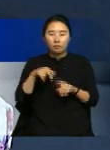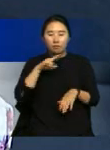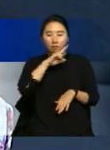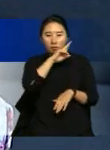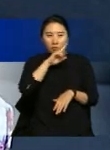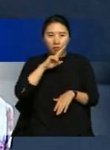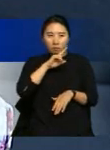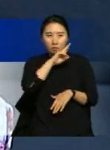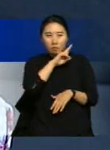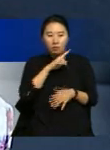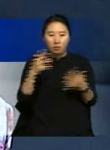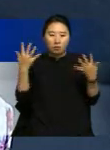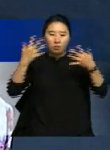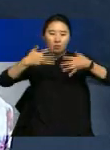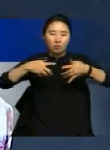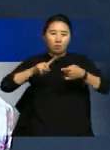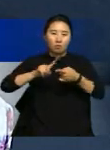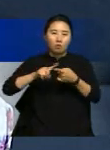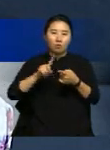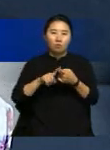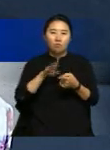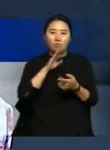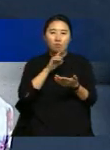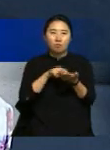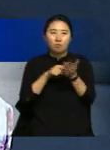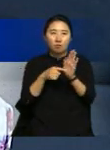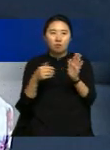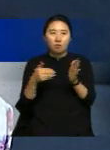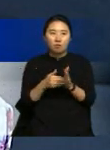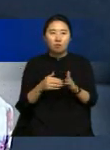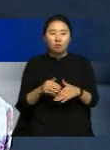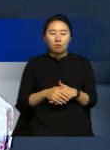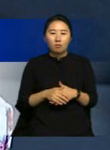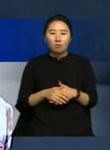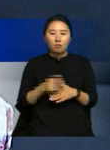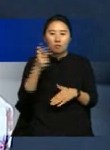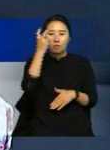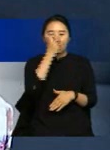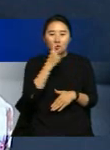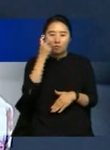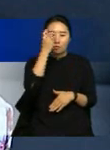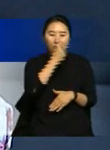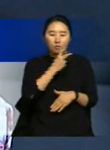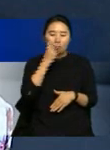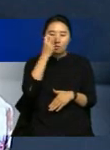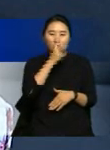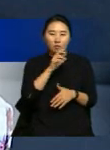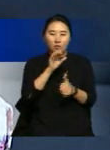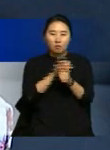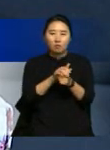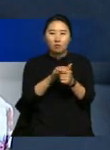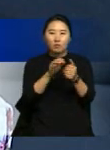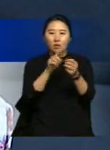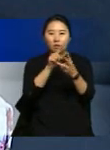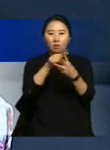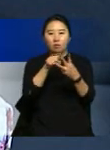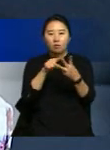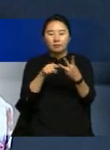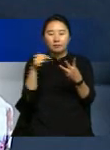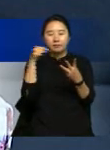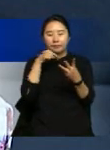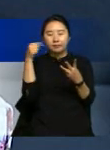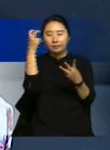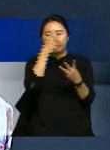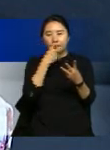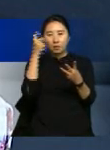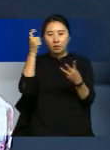제기한 조건들에 대해서 사실로 드러났습니다. 검찰의 수사 의뢰된 세 건에 대해서는 철저한